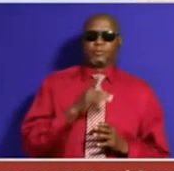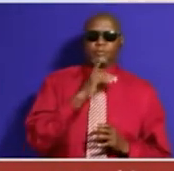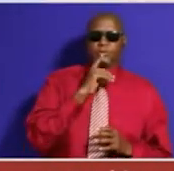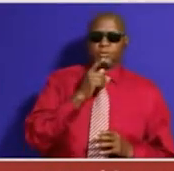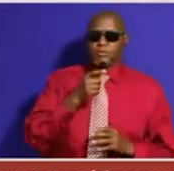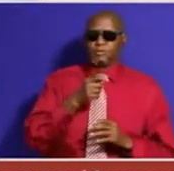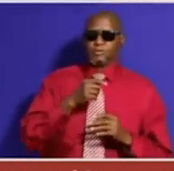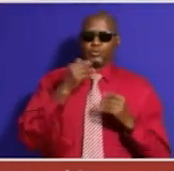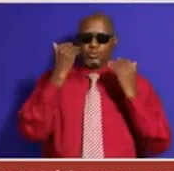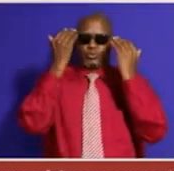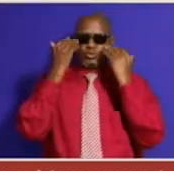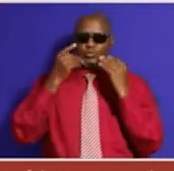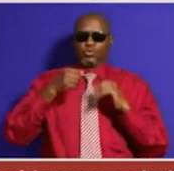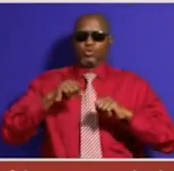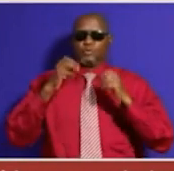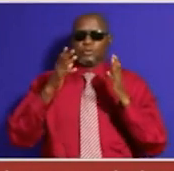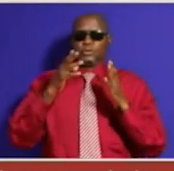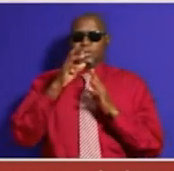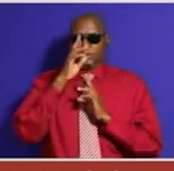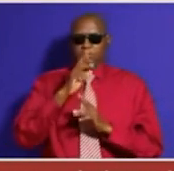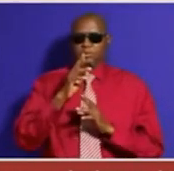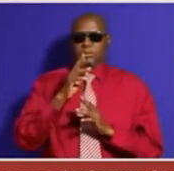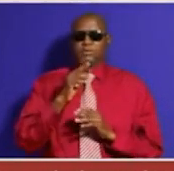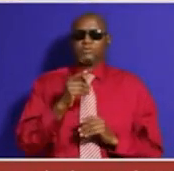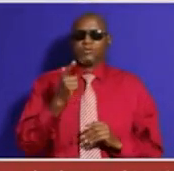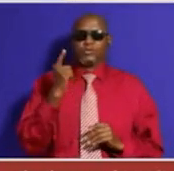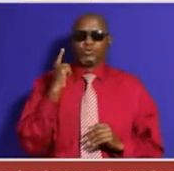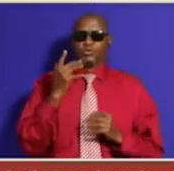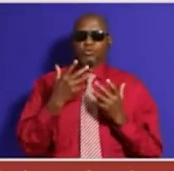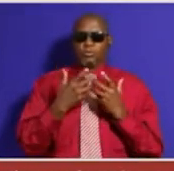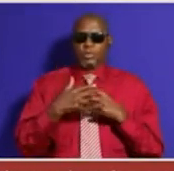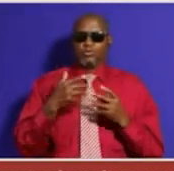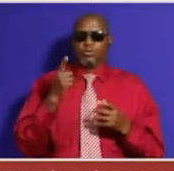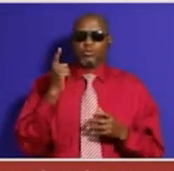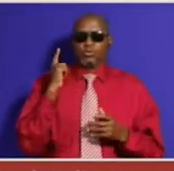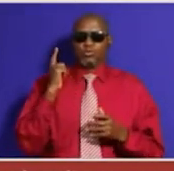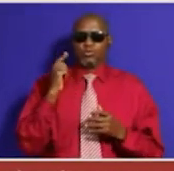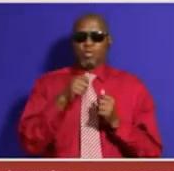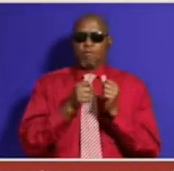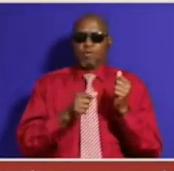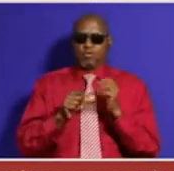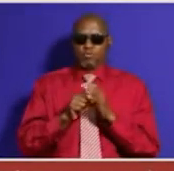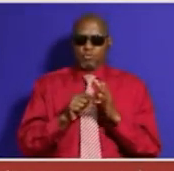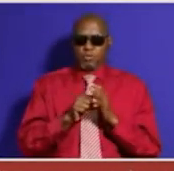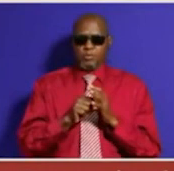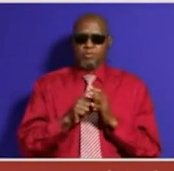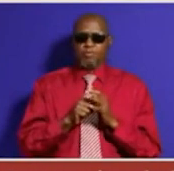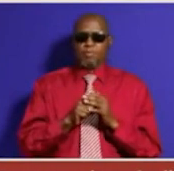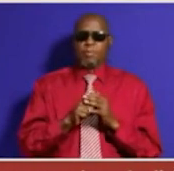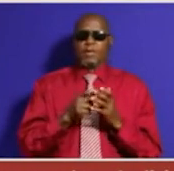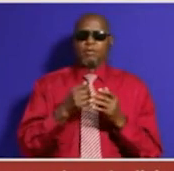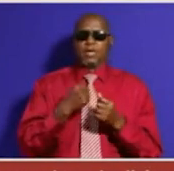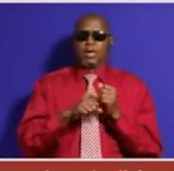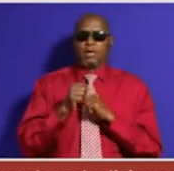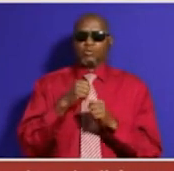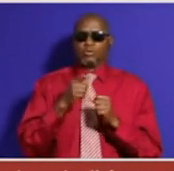officer shall exhibit respect to the rule of law, comply with law, avoid impropriety and appearance of impropriety, and act in a manner